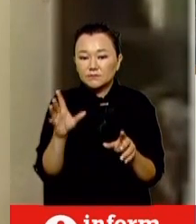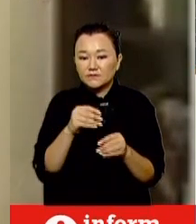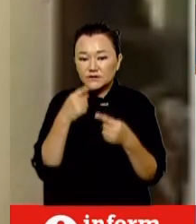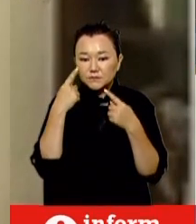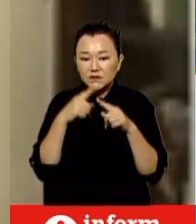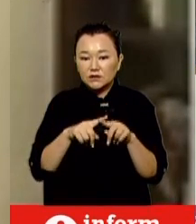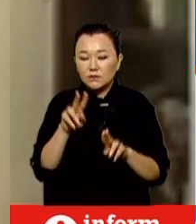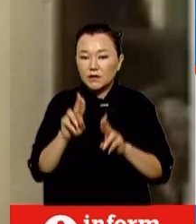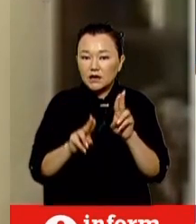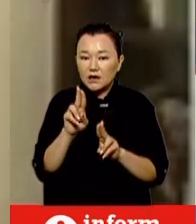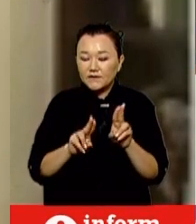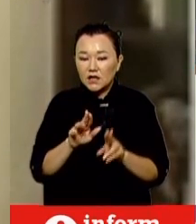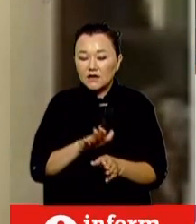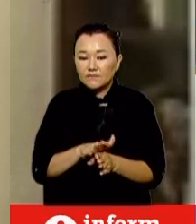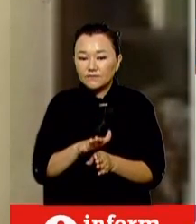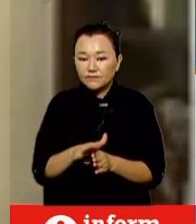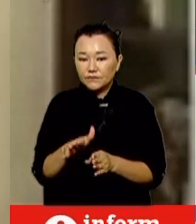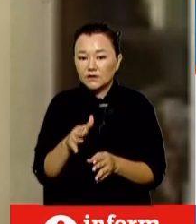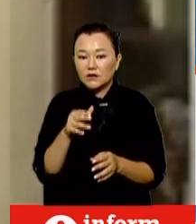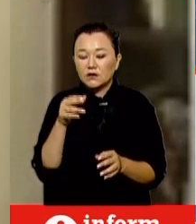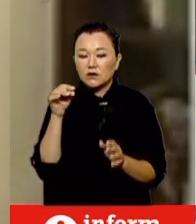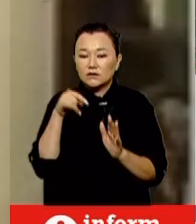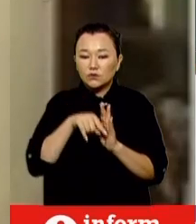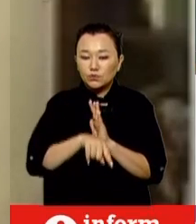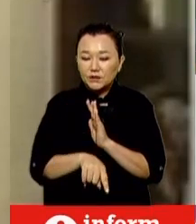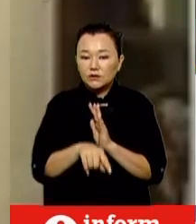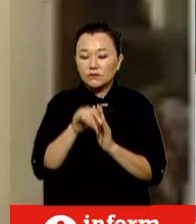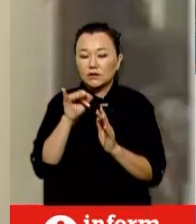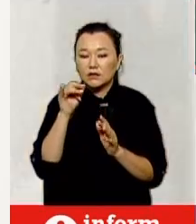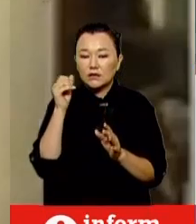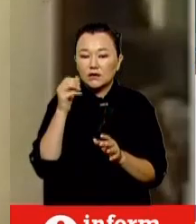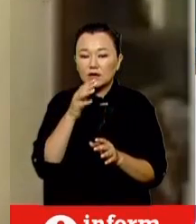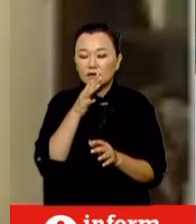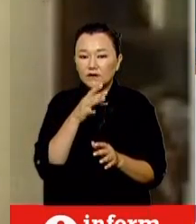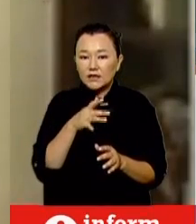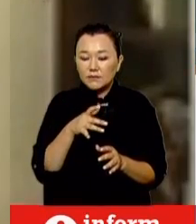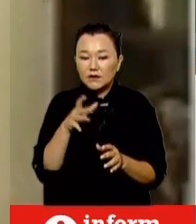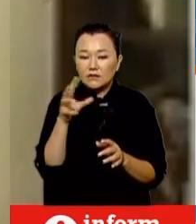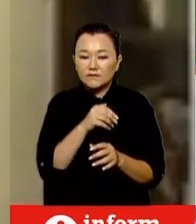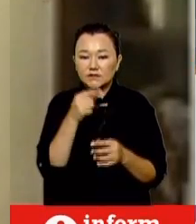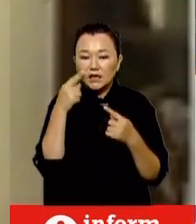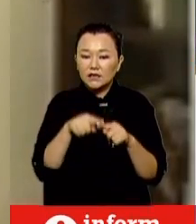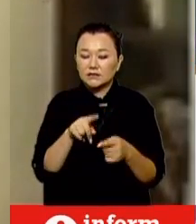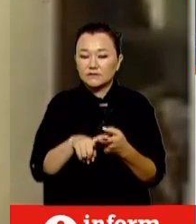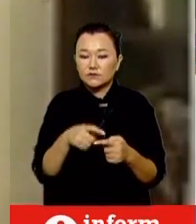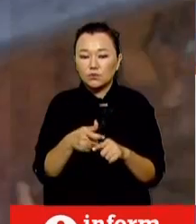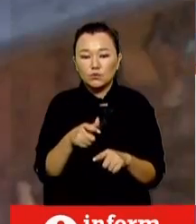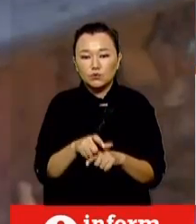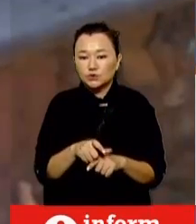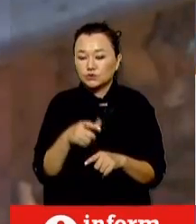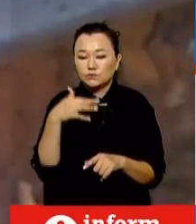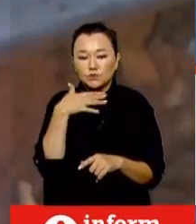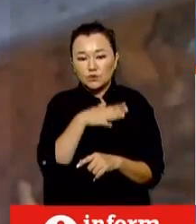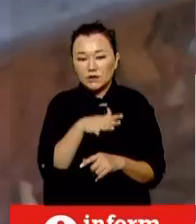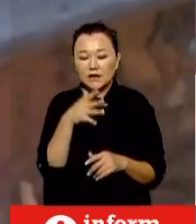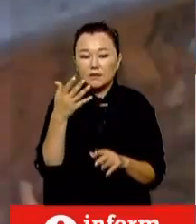технологиям на заданную глубину, внести удобрение. От техники зависит очень много.